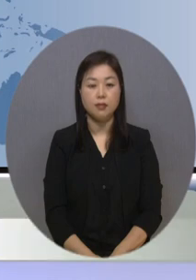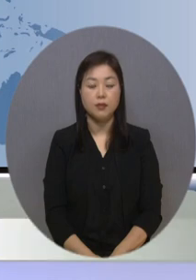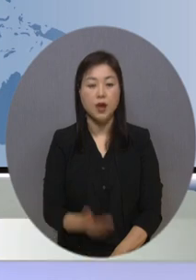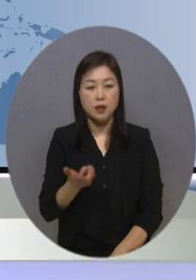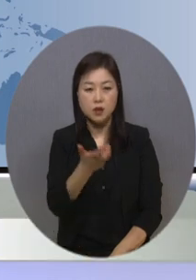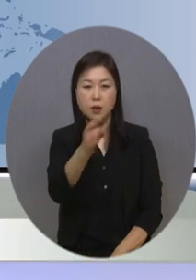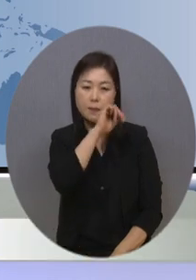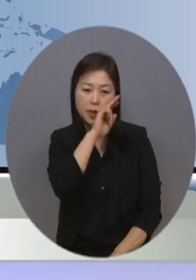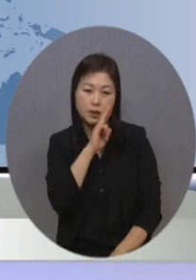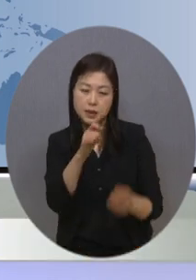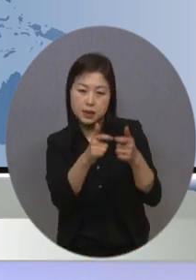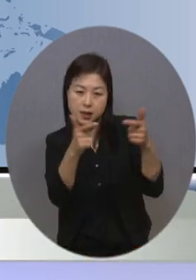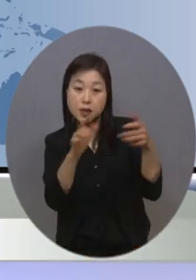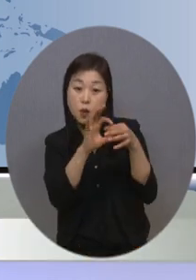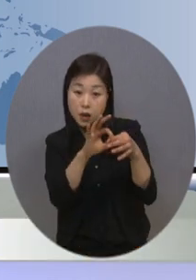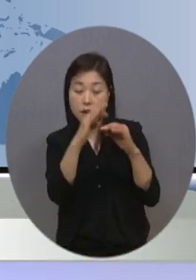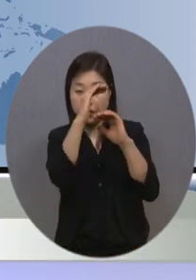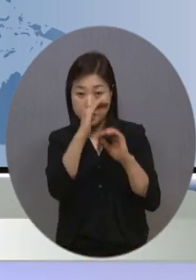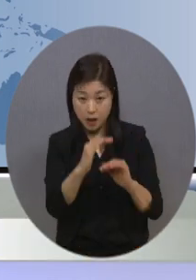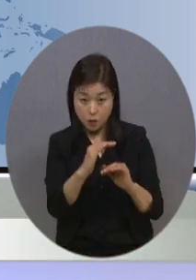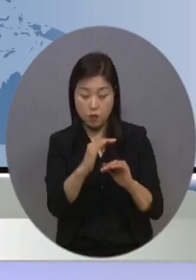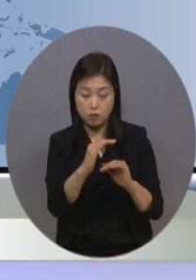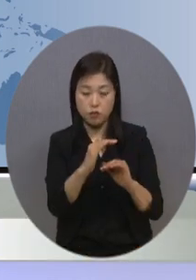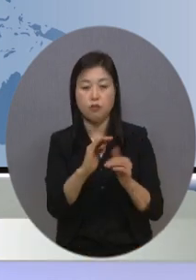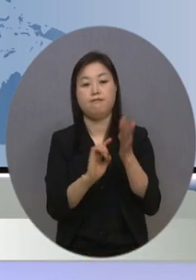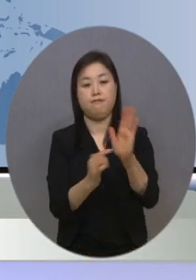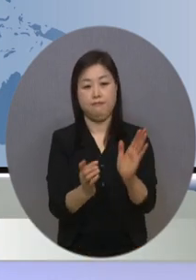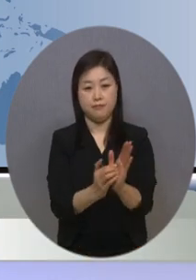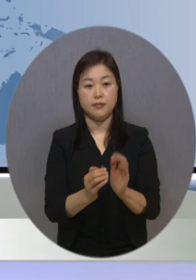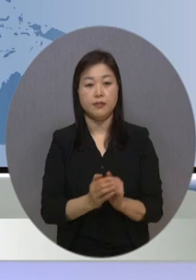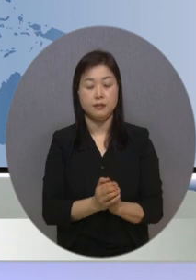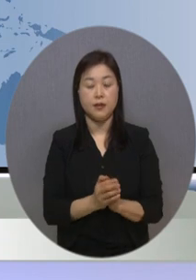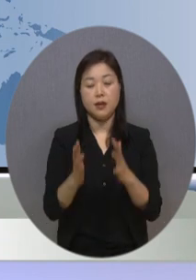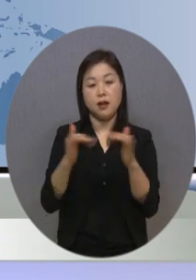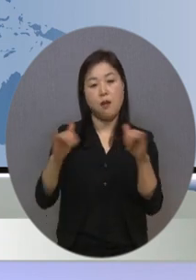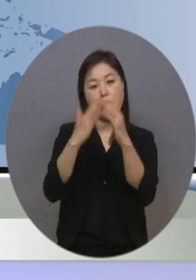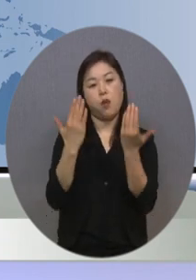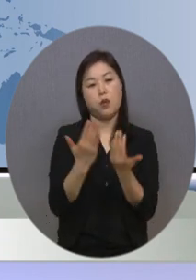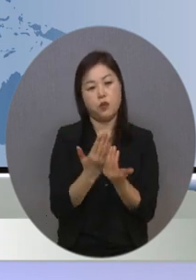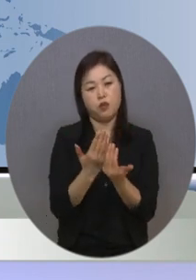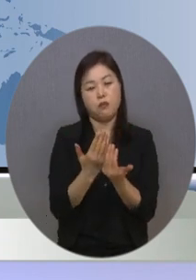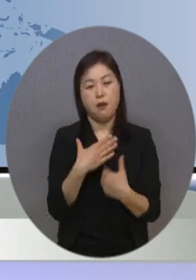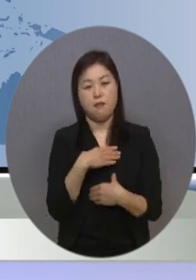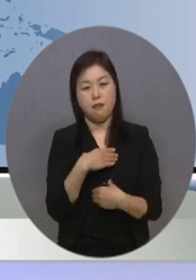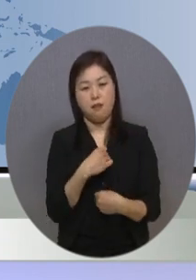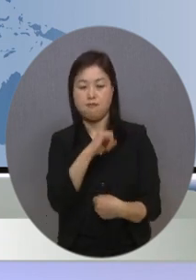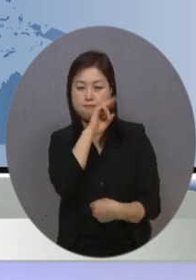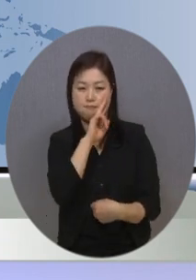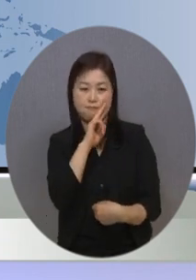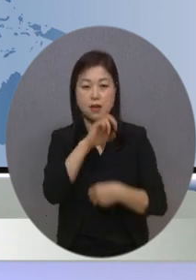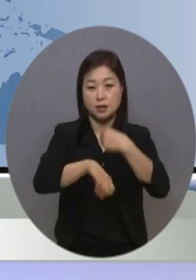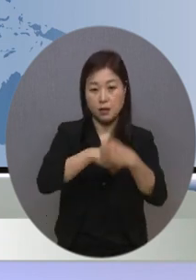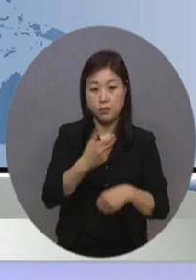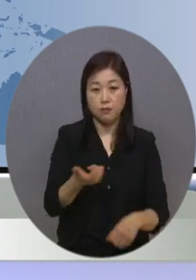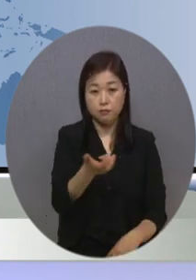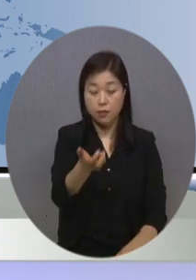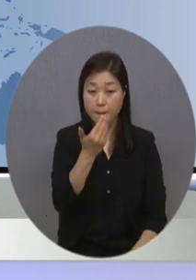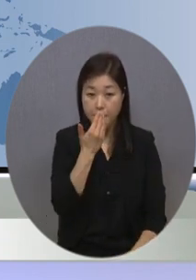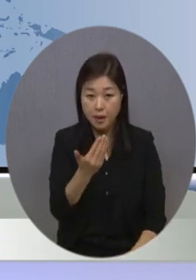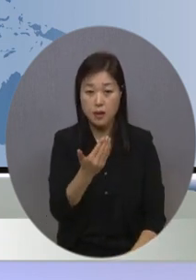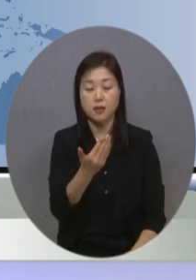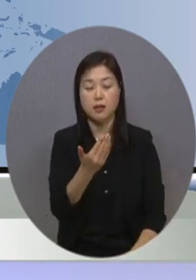앞서 이동편이 증진에 대한 소식을 전해드린 바 있습니다 누구나 편리하고 자유롭게 이동할 수 있는 이동권이